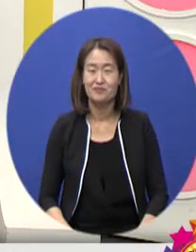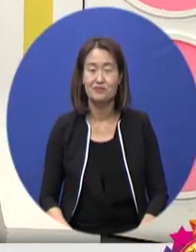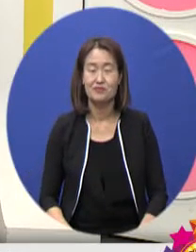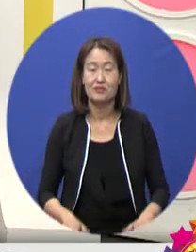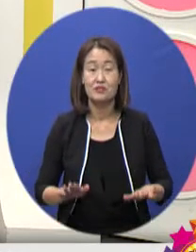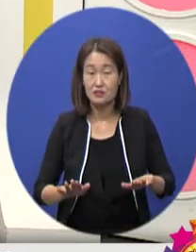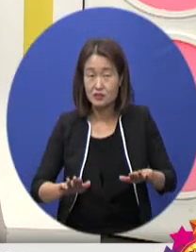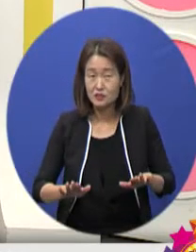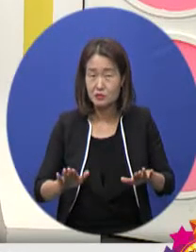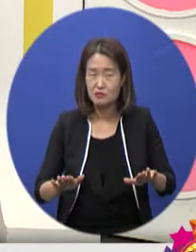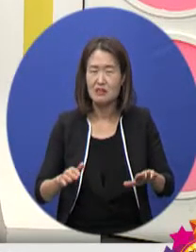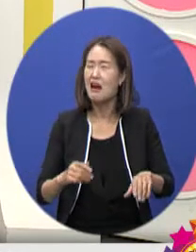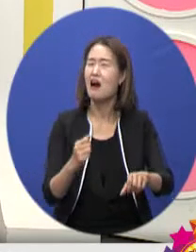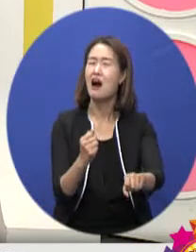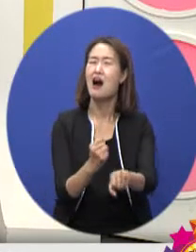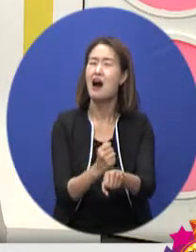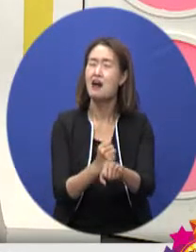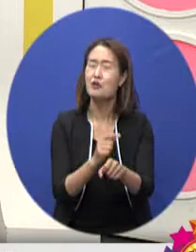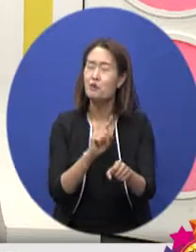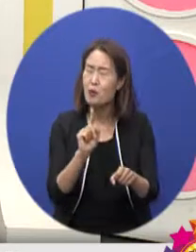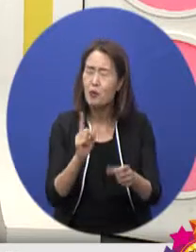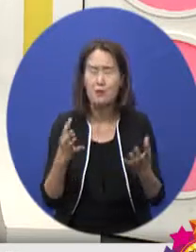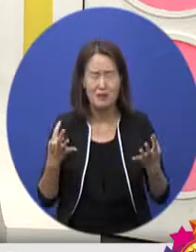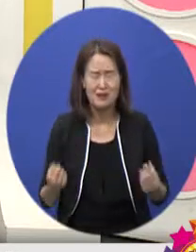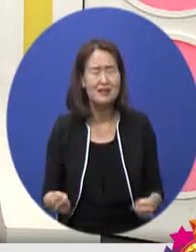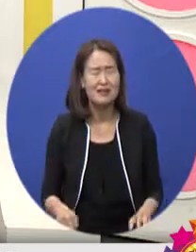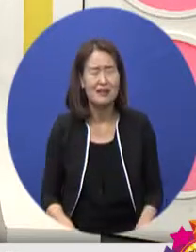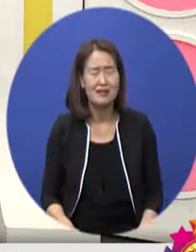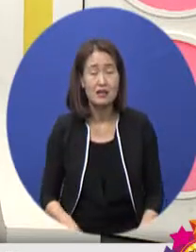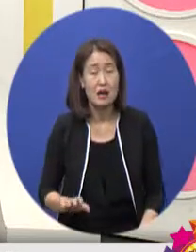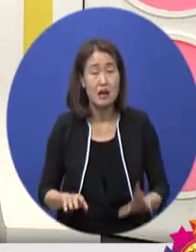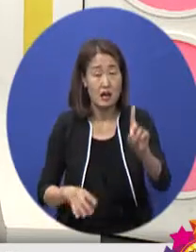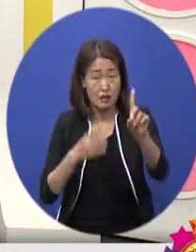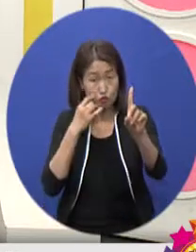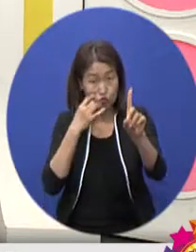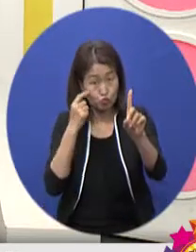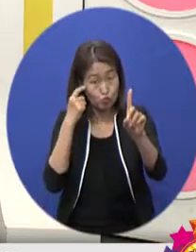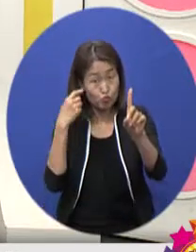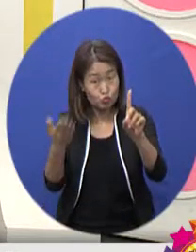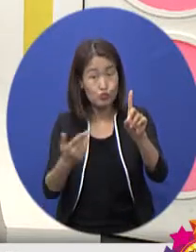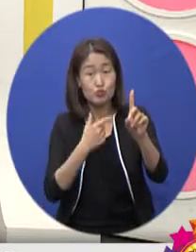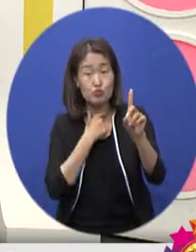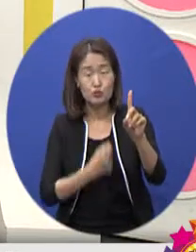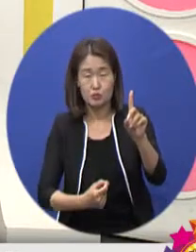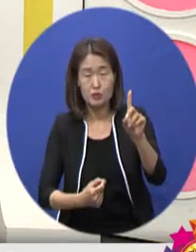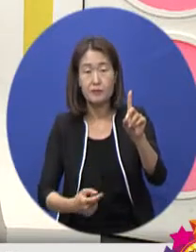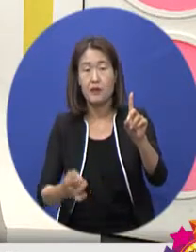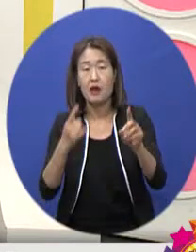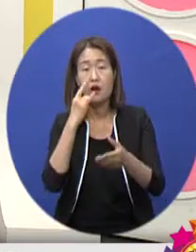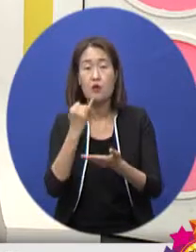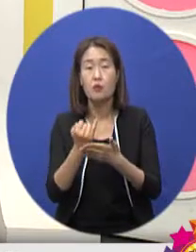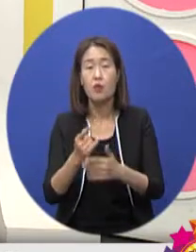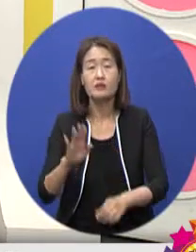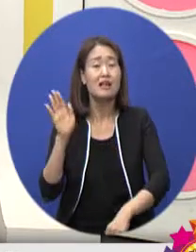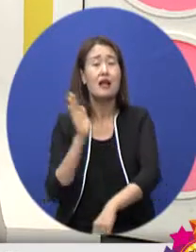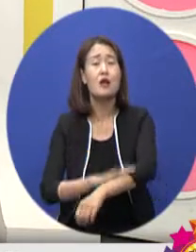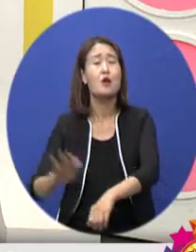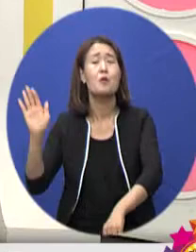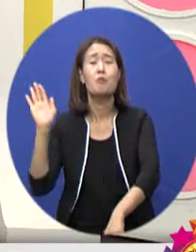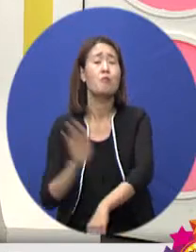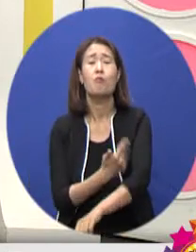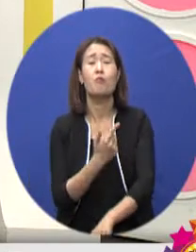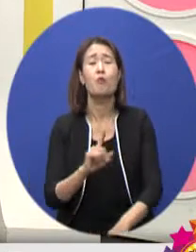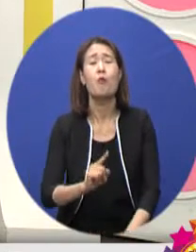지금 네. 하는 게 좀 많아요. 그러면 어머니. 여쭤보고 네. 싶은 게 있는데 우리 어머니 못하시는 게 뭐